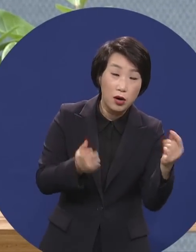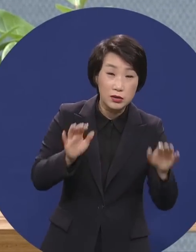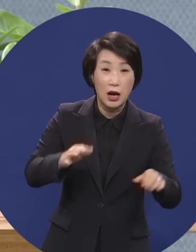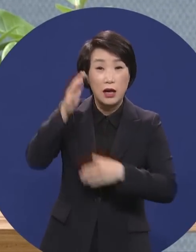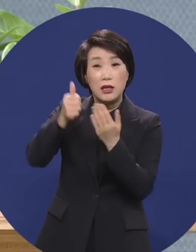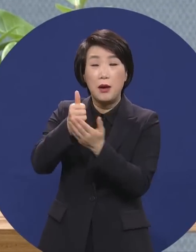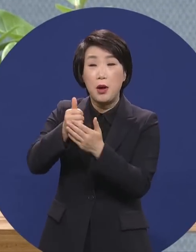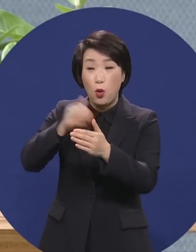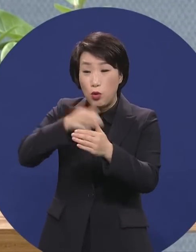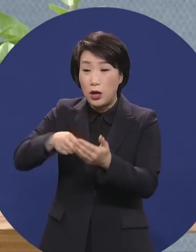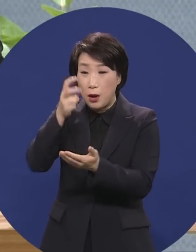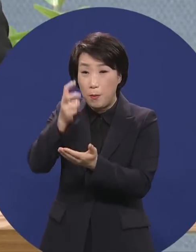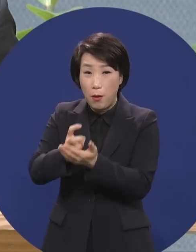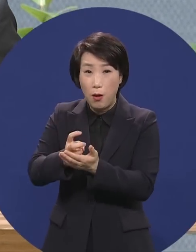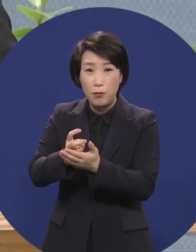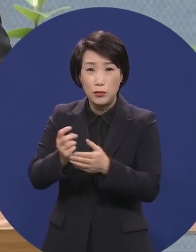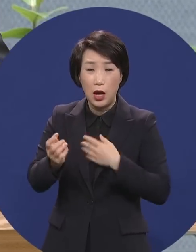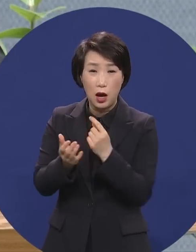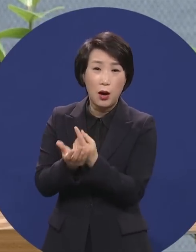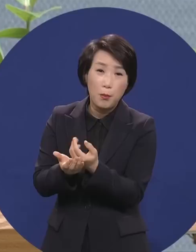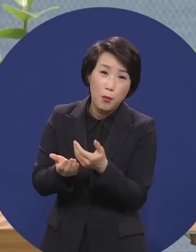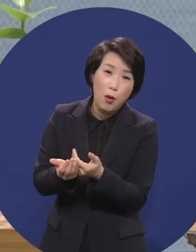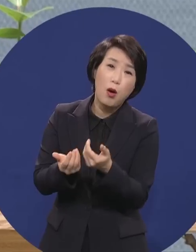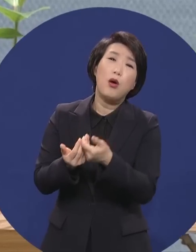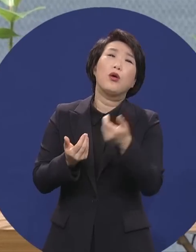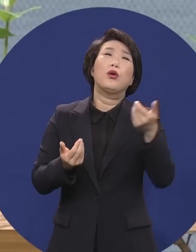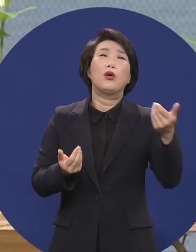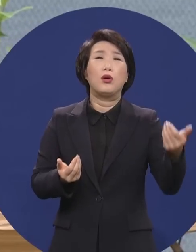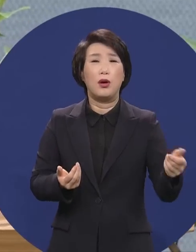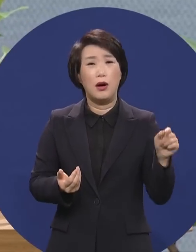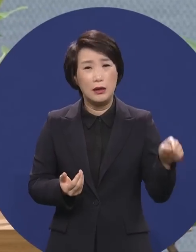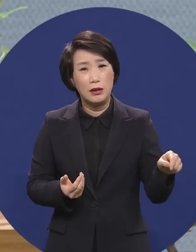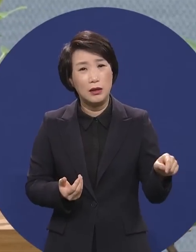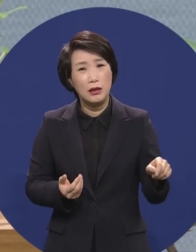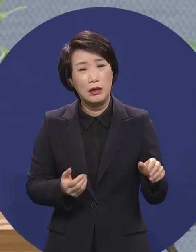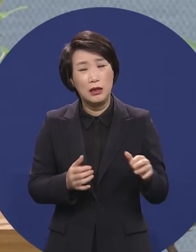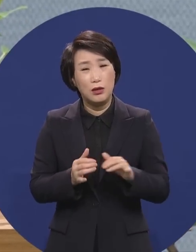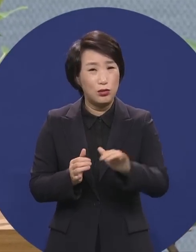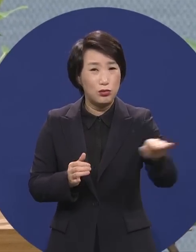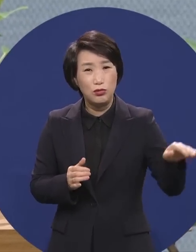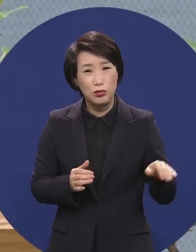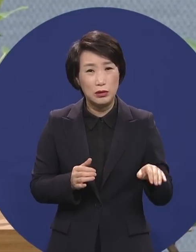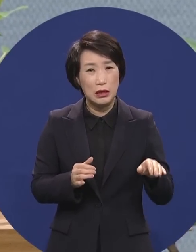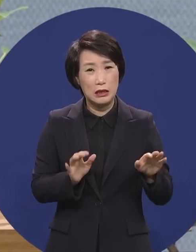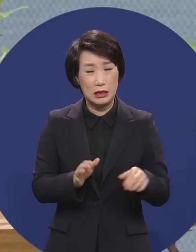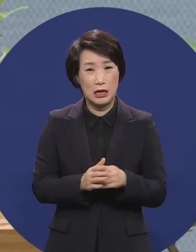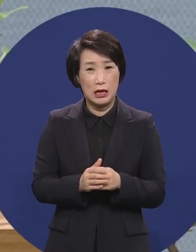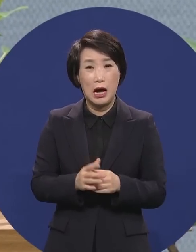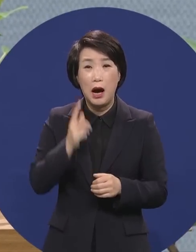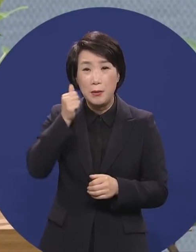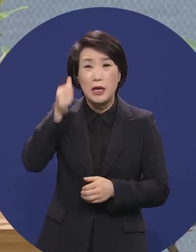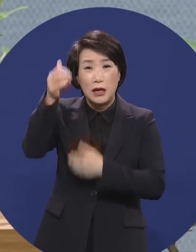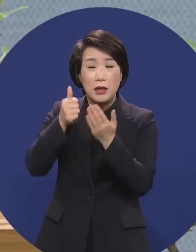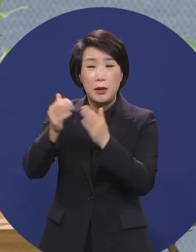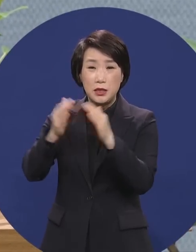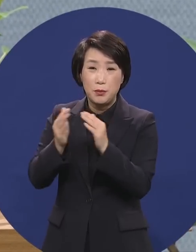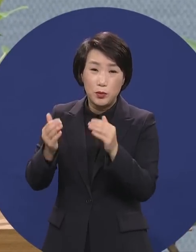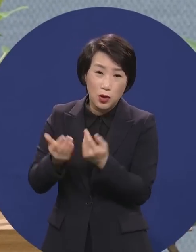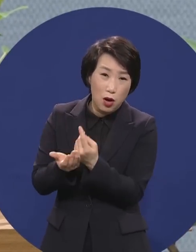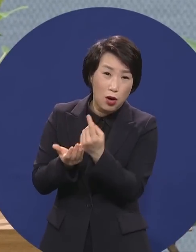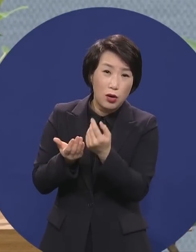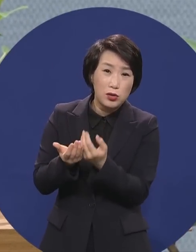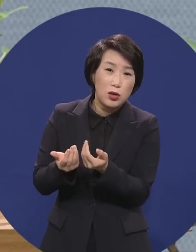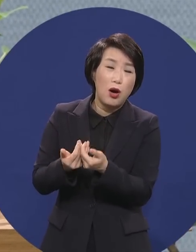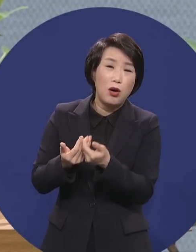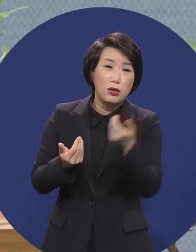하나님의 공의의 법에서 벗어나서 우리는 정말로 아버지 집을 떠나서